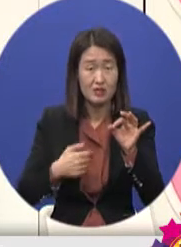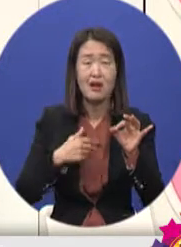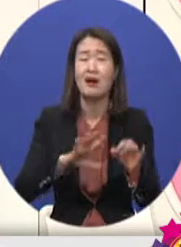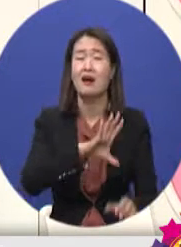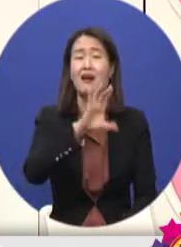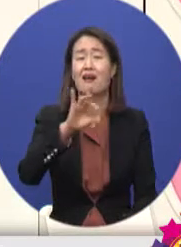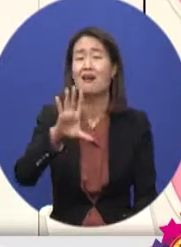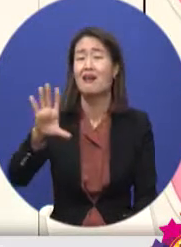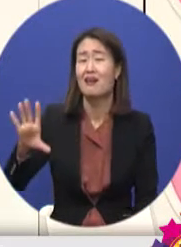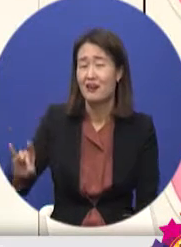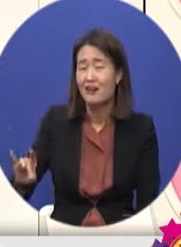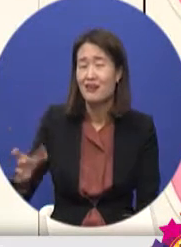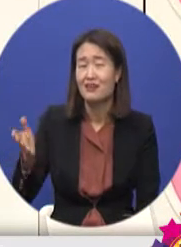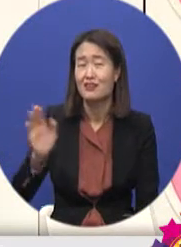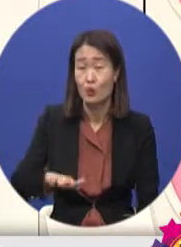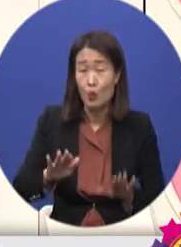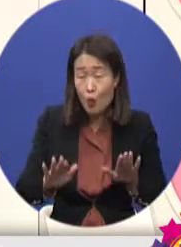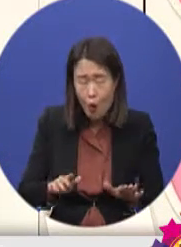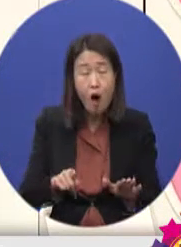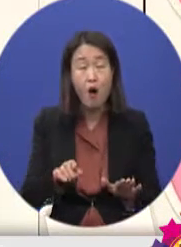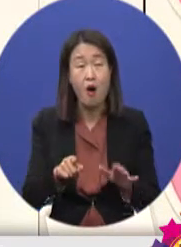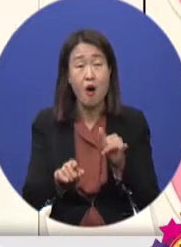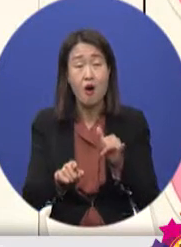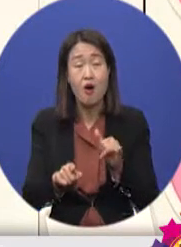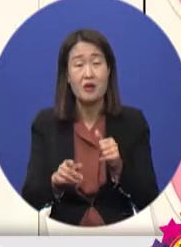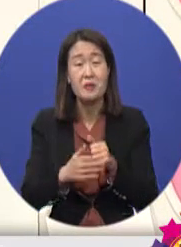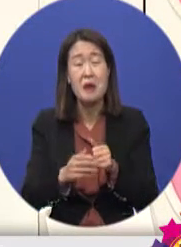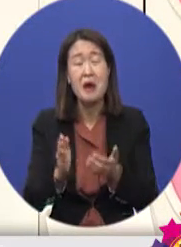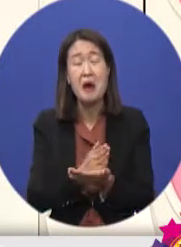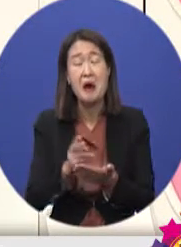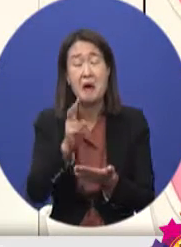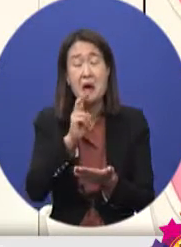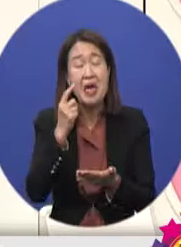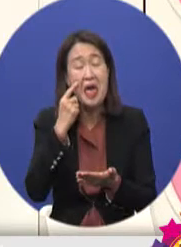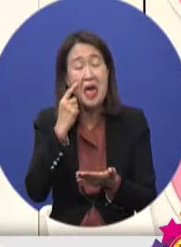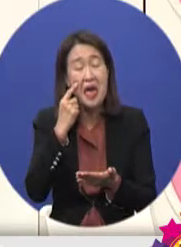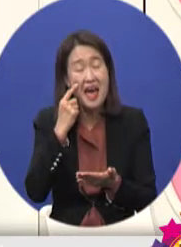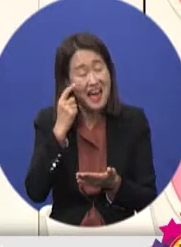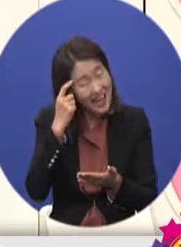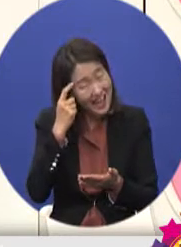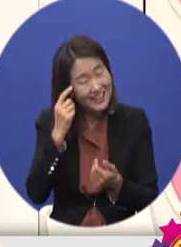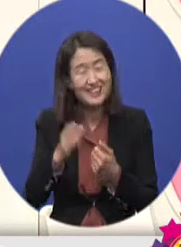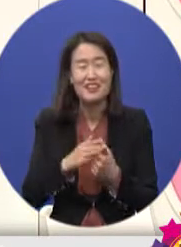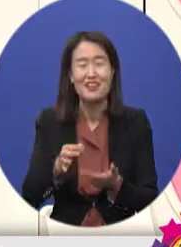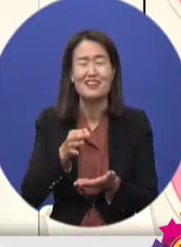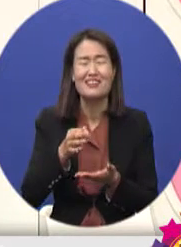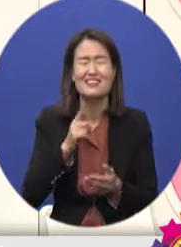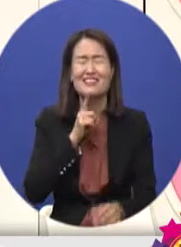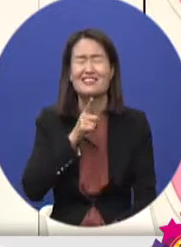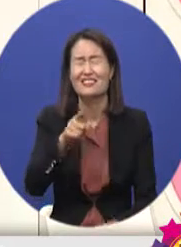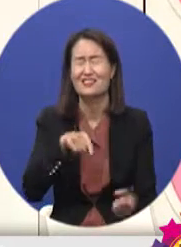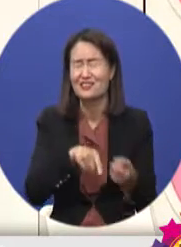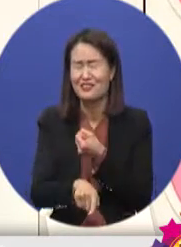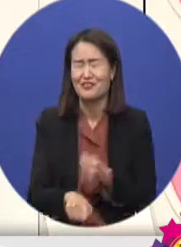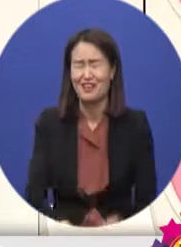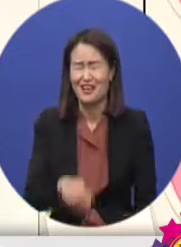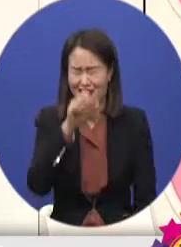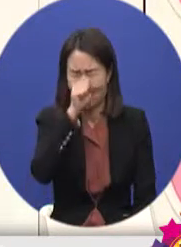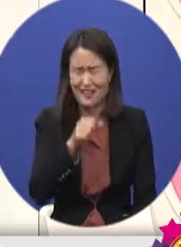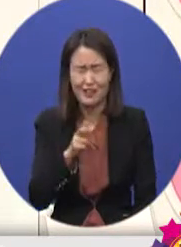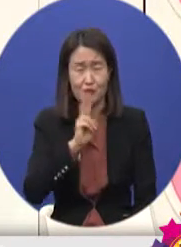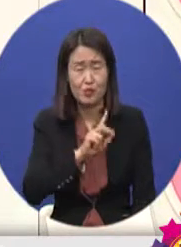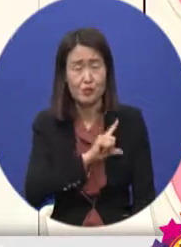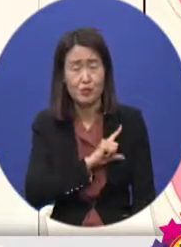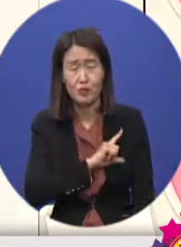가끔 보는데요. 오늘 보면 나와 있길래요. 나눔 노래자랑 부르고 싶어가지고요. 아이 감사합니다. 네. 어떤